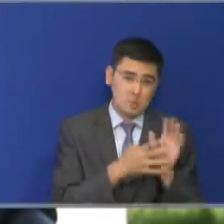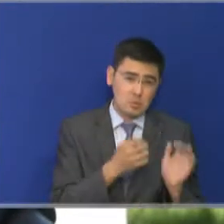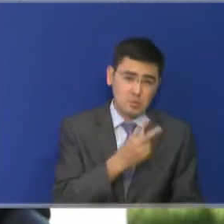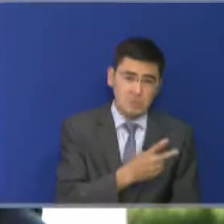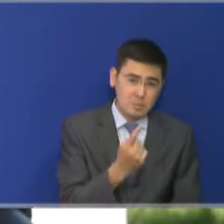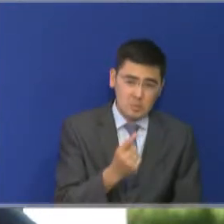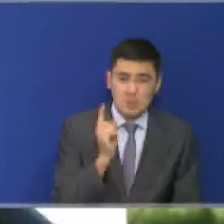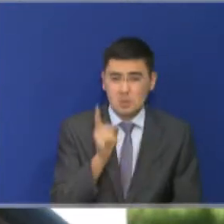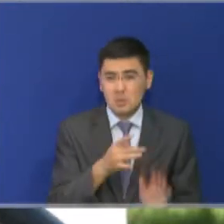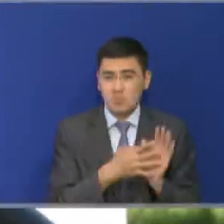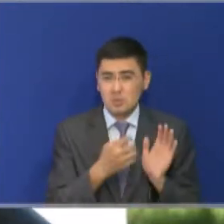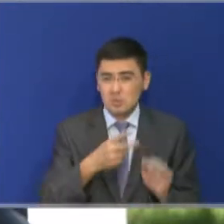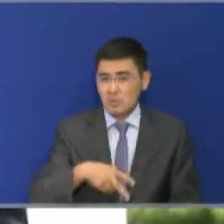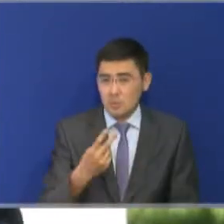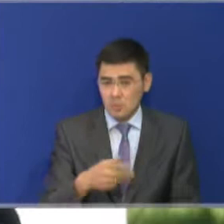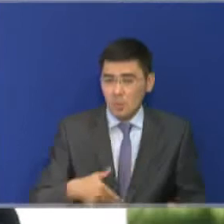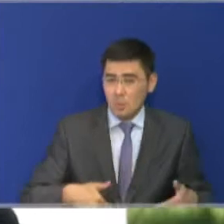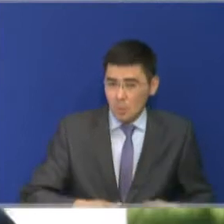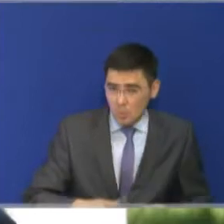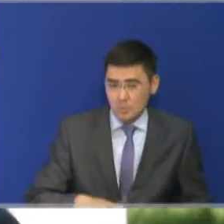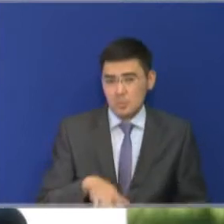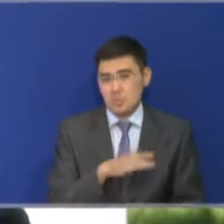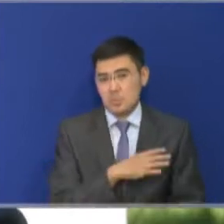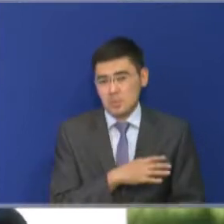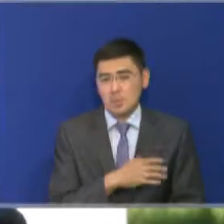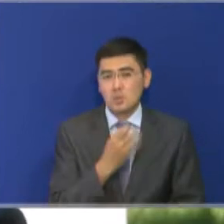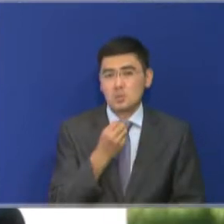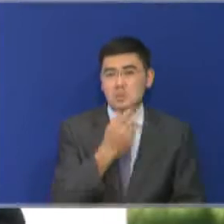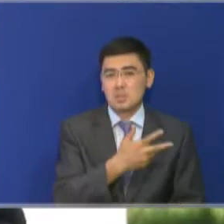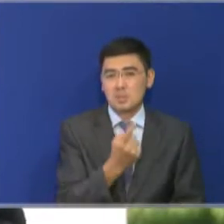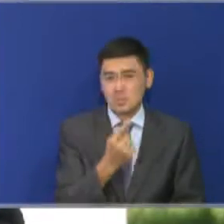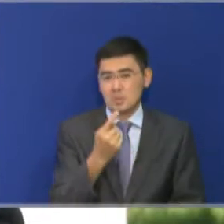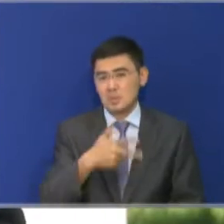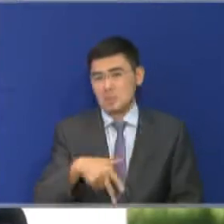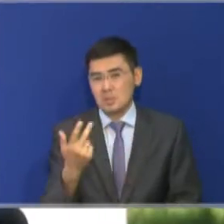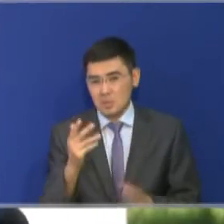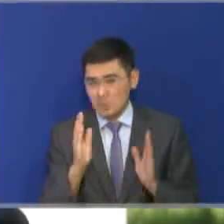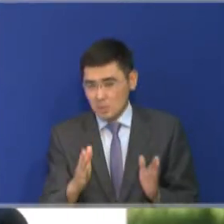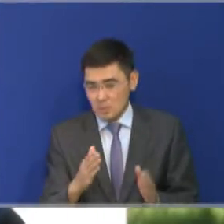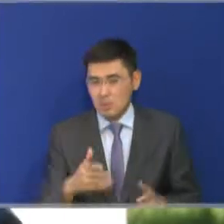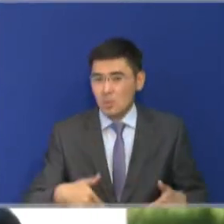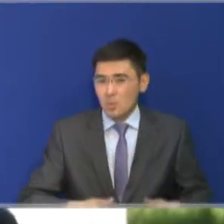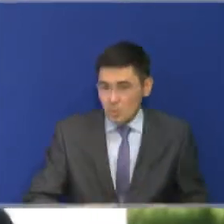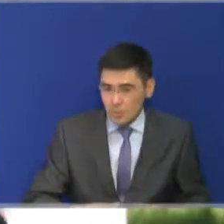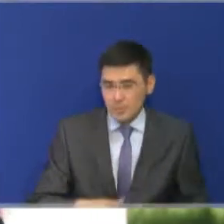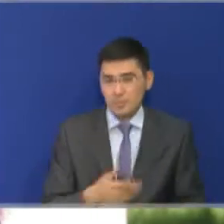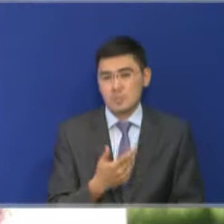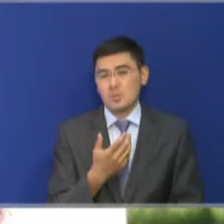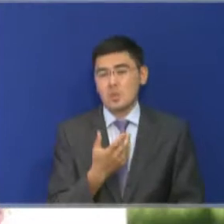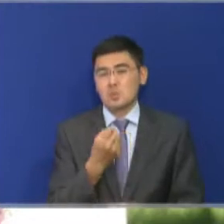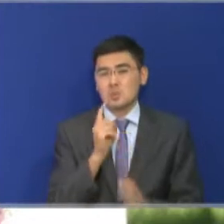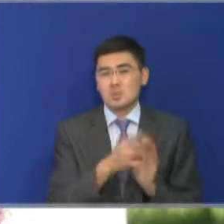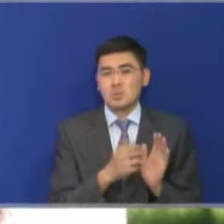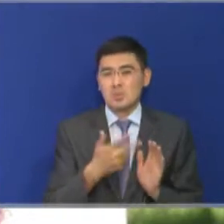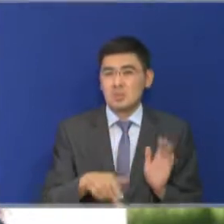21-22 жылдардағы аштық, 30-32 жылдардағы аштық, 37 жылдардағы